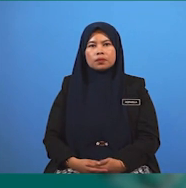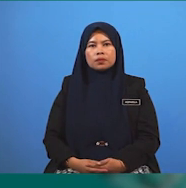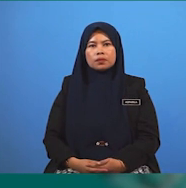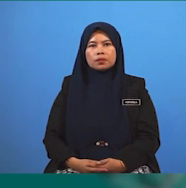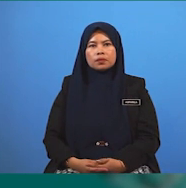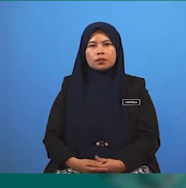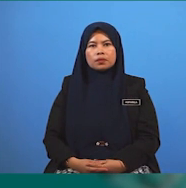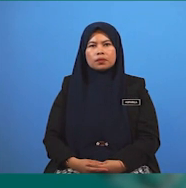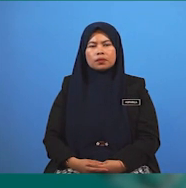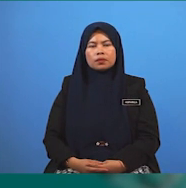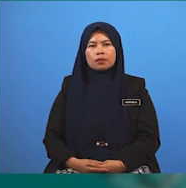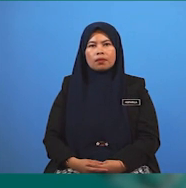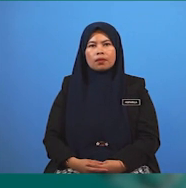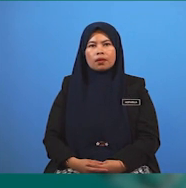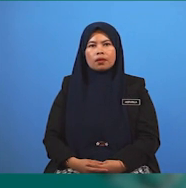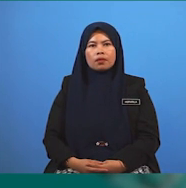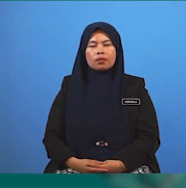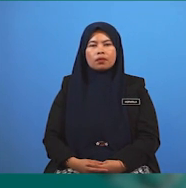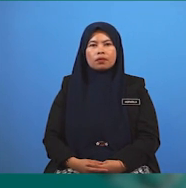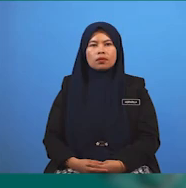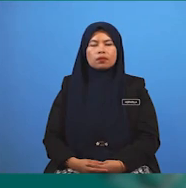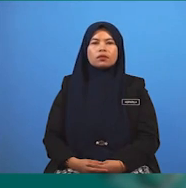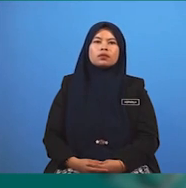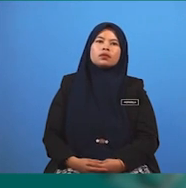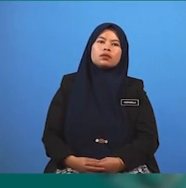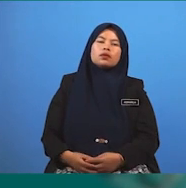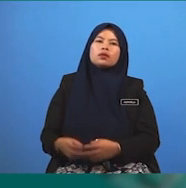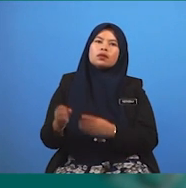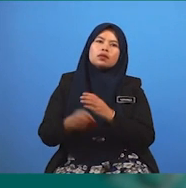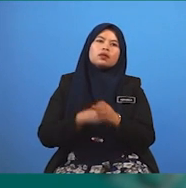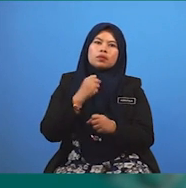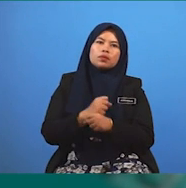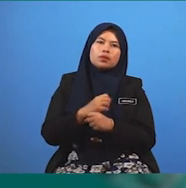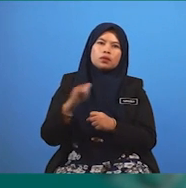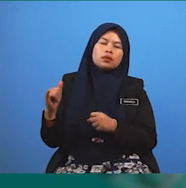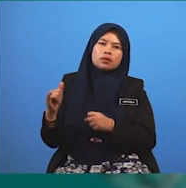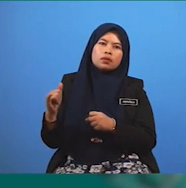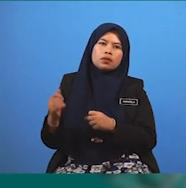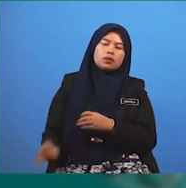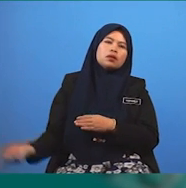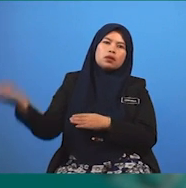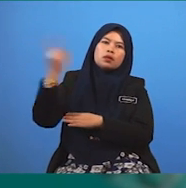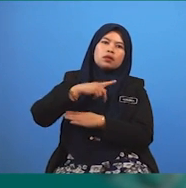tas'a. Shadaqallahu al-'azim. Maksudnya, sesungguhnya hari kiamat itu akan